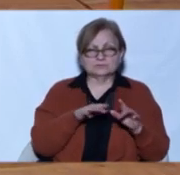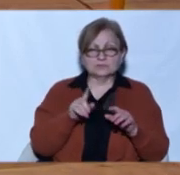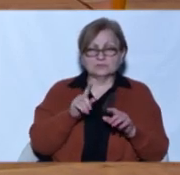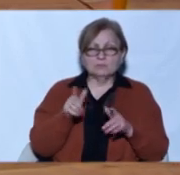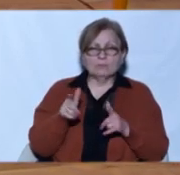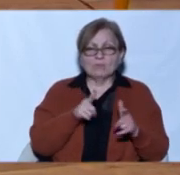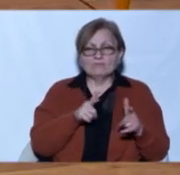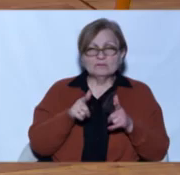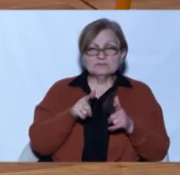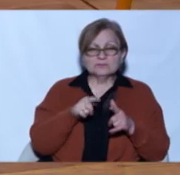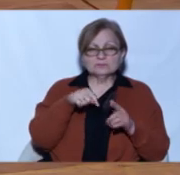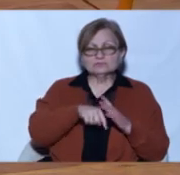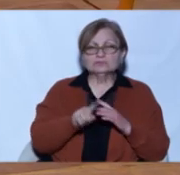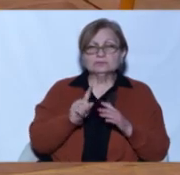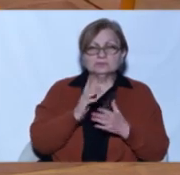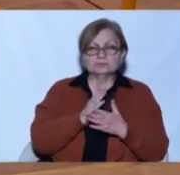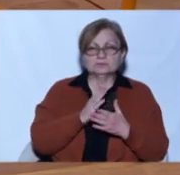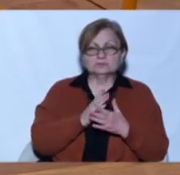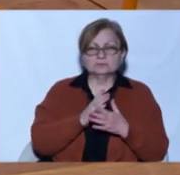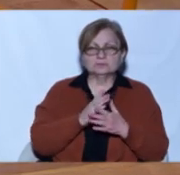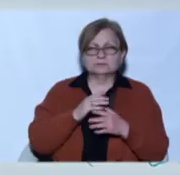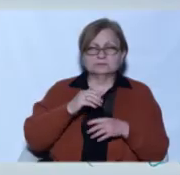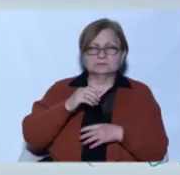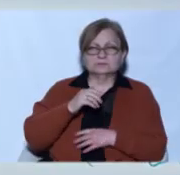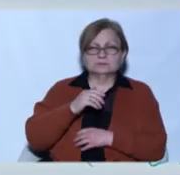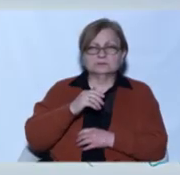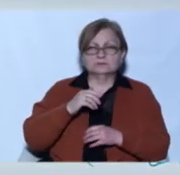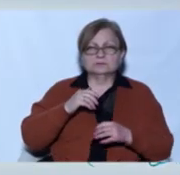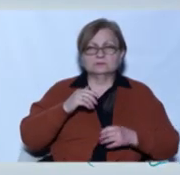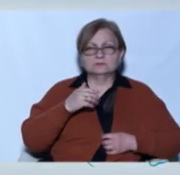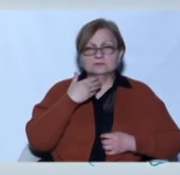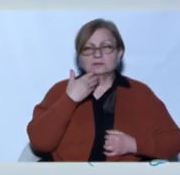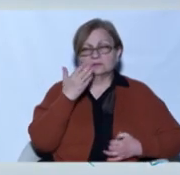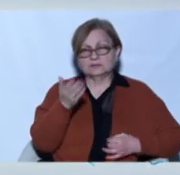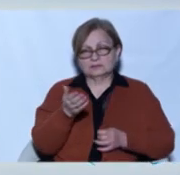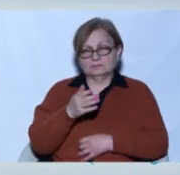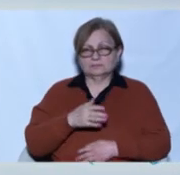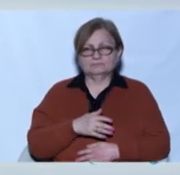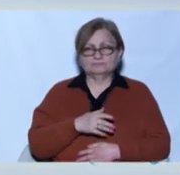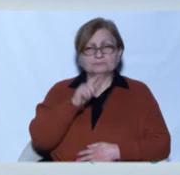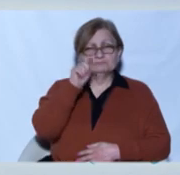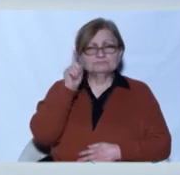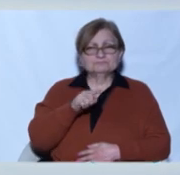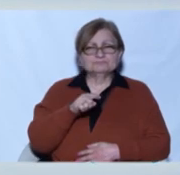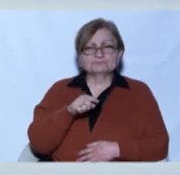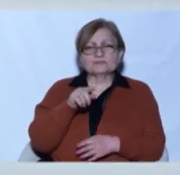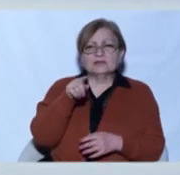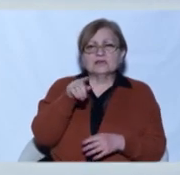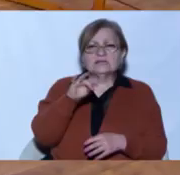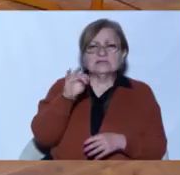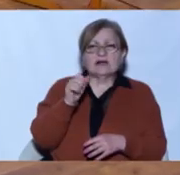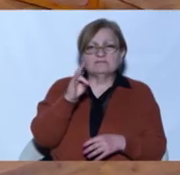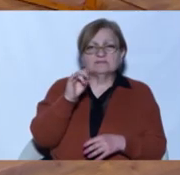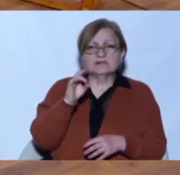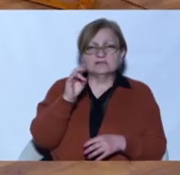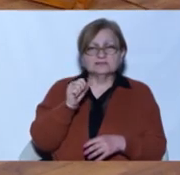ტექსტის წასაკითხად. რა თქმა უნდა, ჩნდება კითხვა: იავნანამ რა ქვნა, ხო? მაგრამ